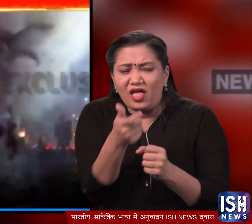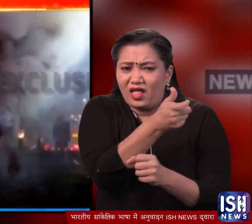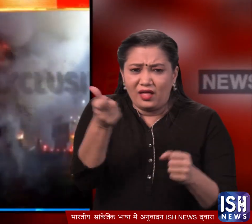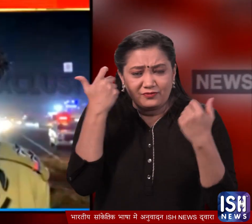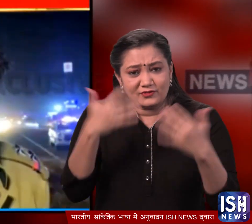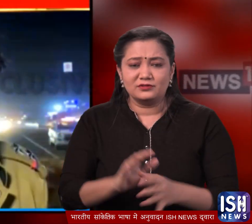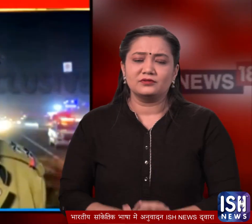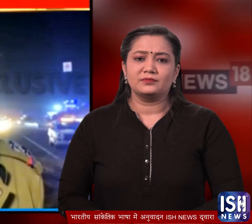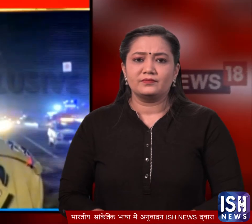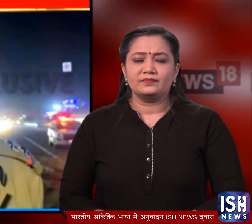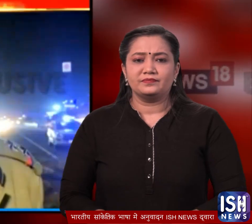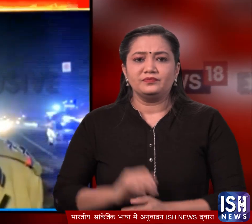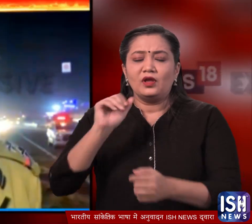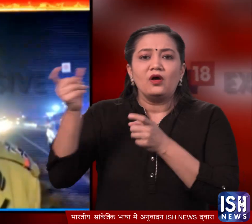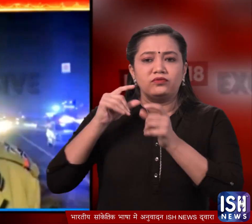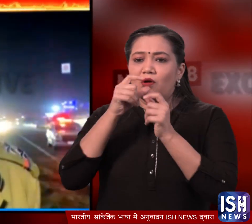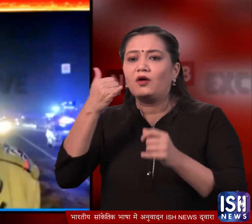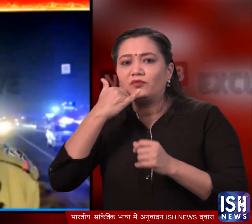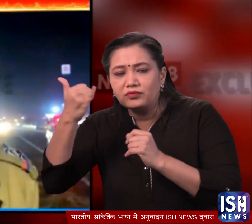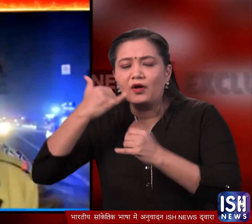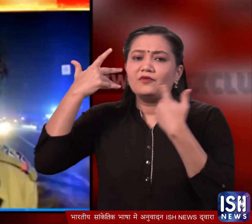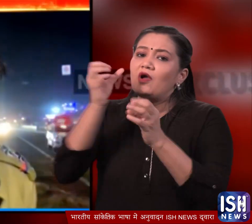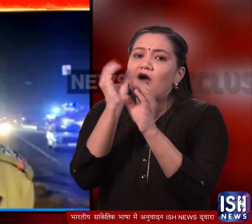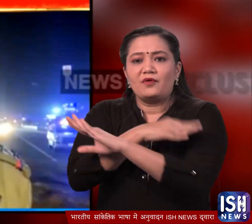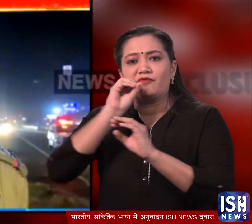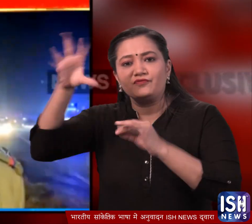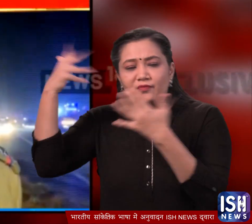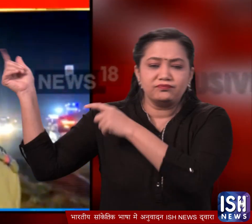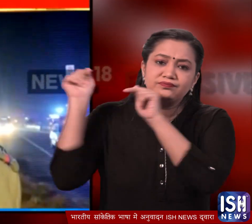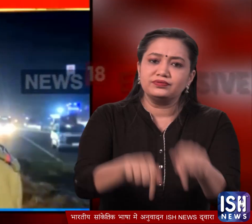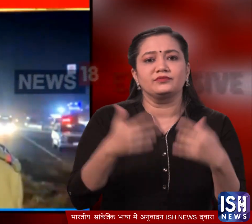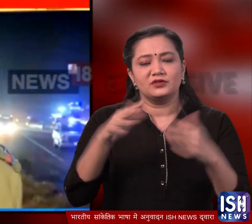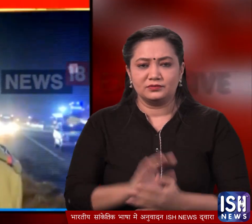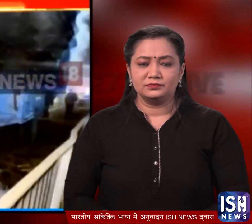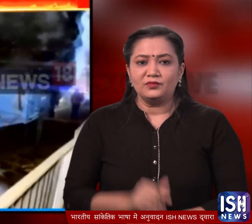कोशिश तेज कर दी। हमने कंट्रोल को फायर ब्रिगेड को पहले ही सूचित कर दिया कि